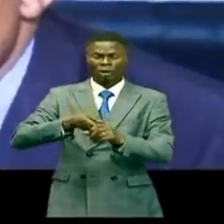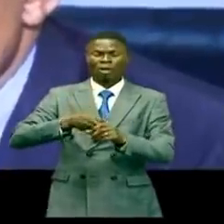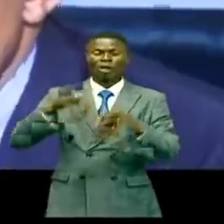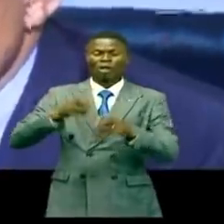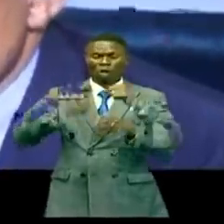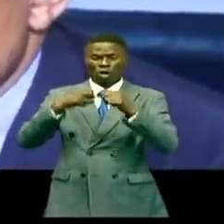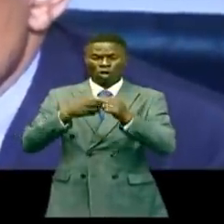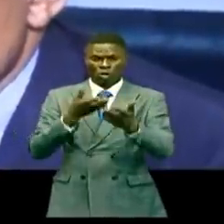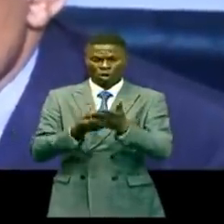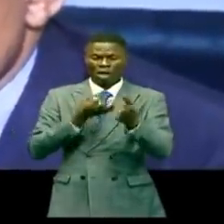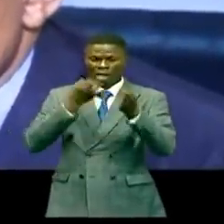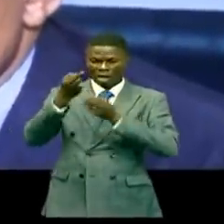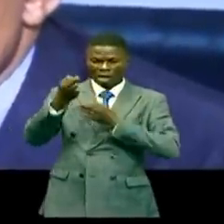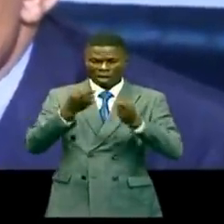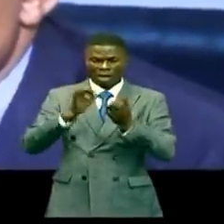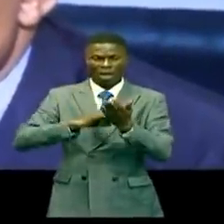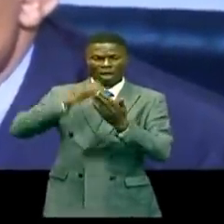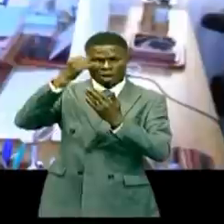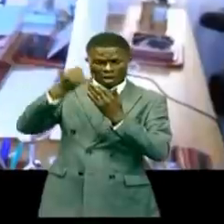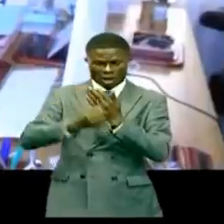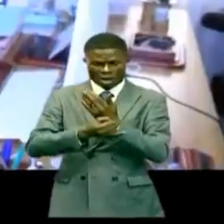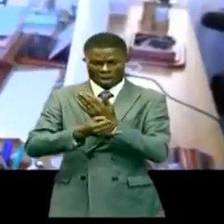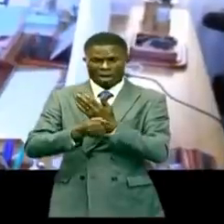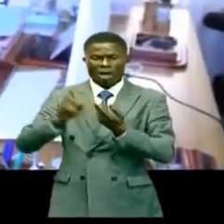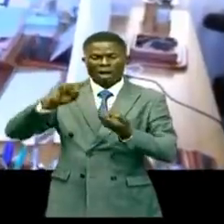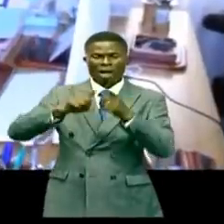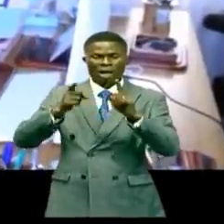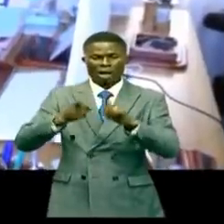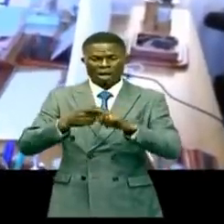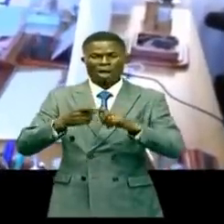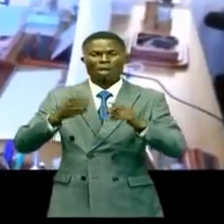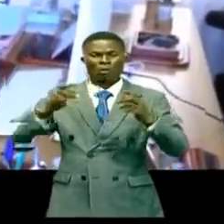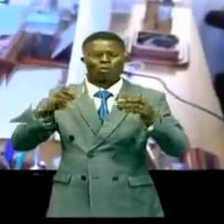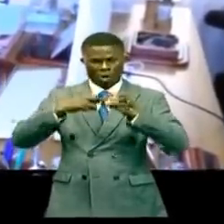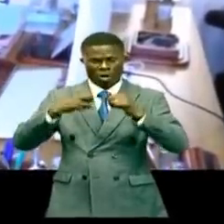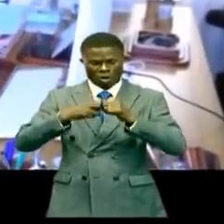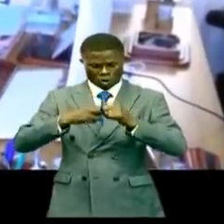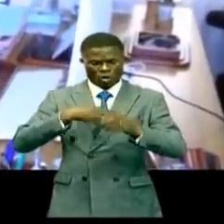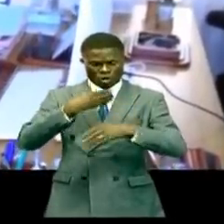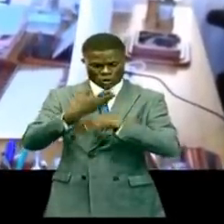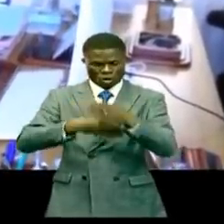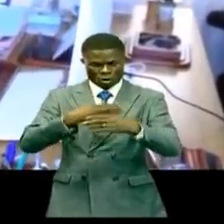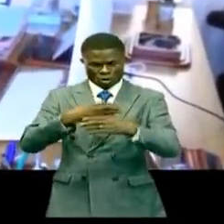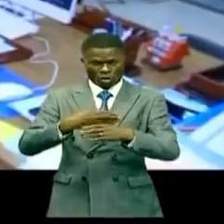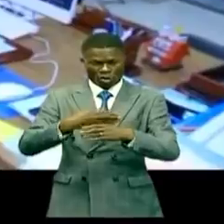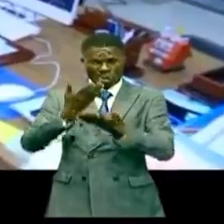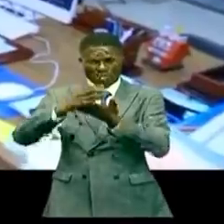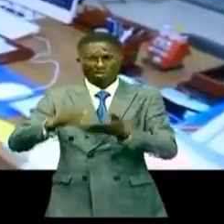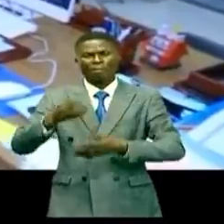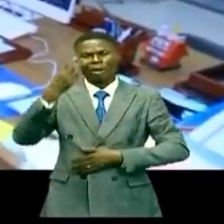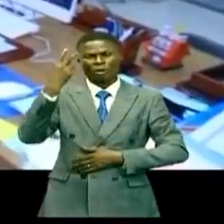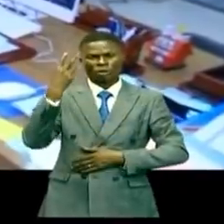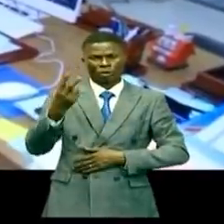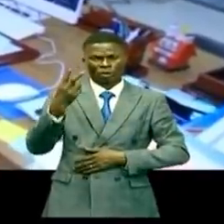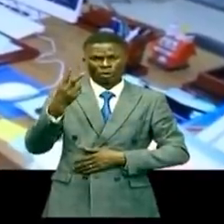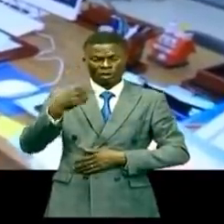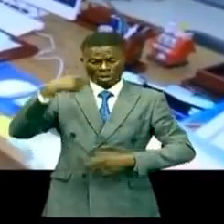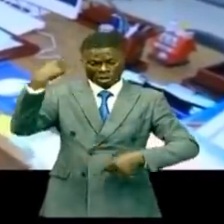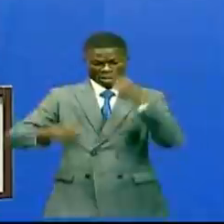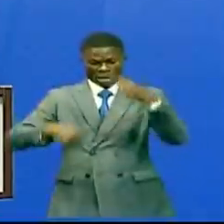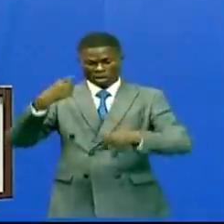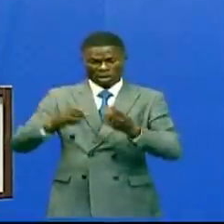électricité a expliqué que le projet boucle de l'amitié énergétique sera exécuté en deux phases. Après débat